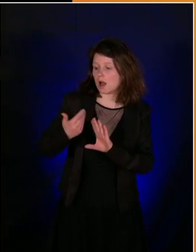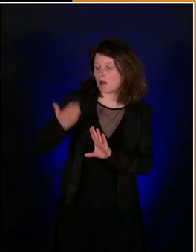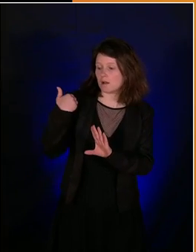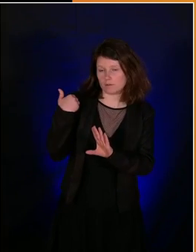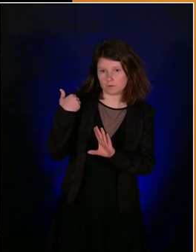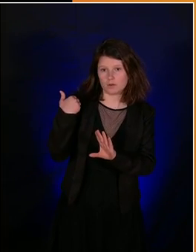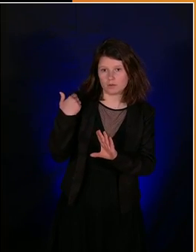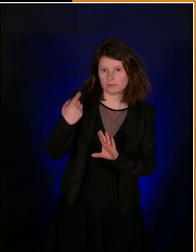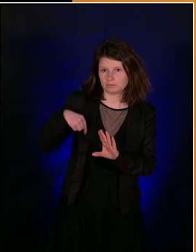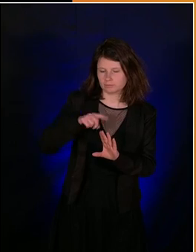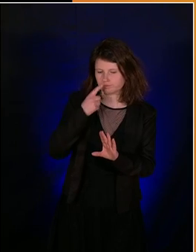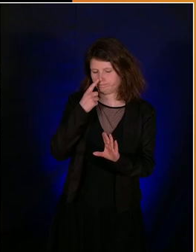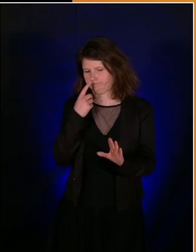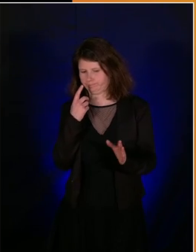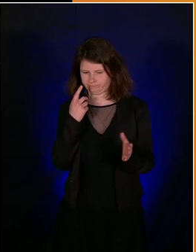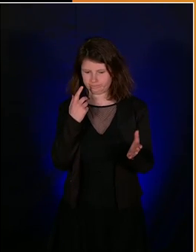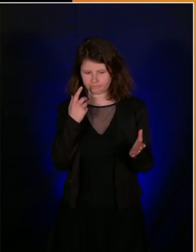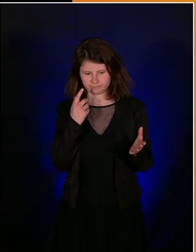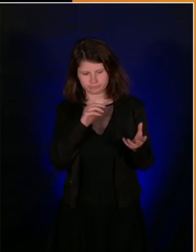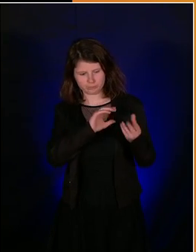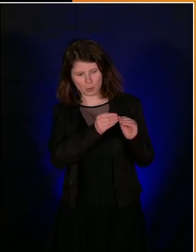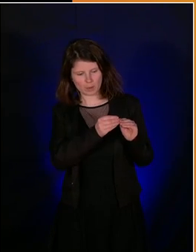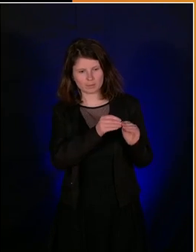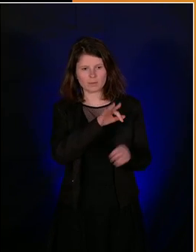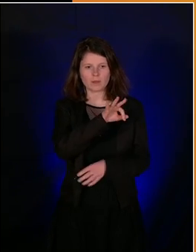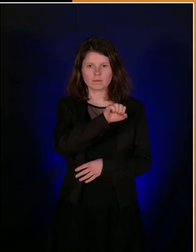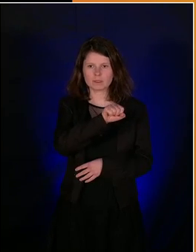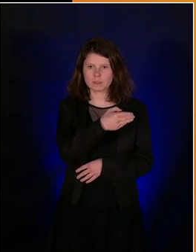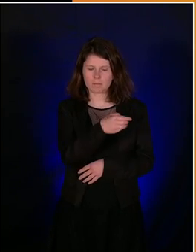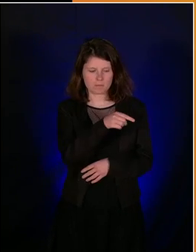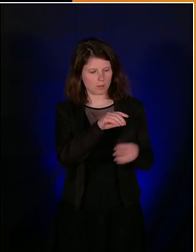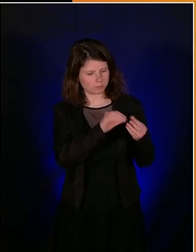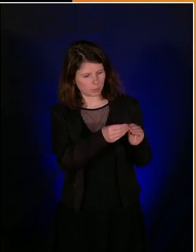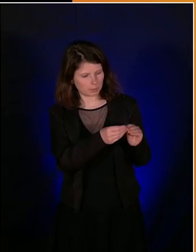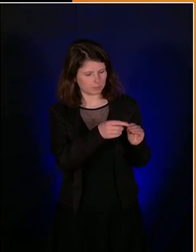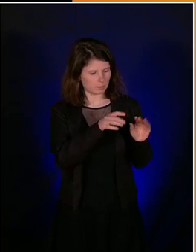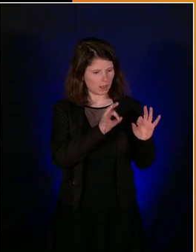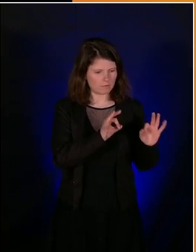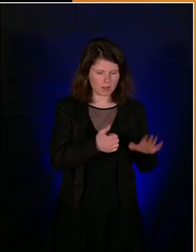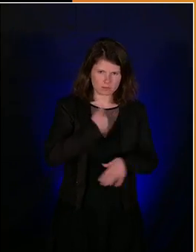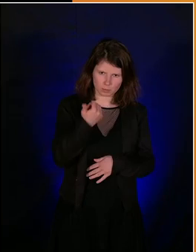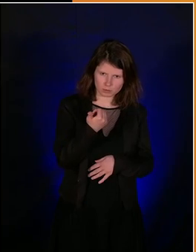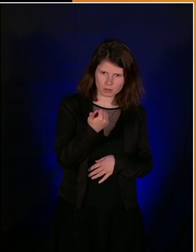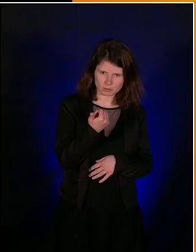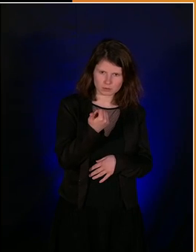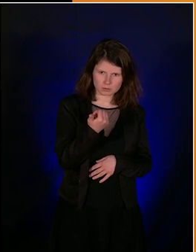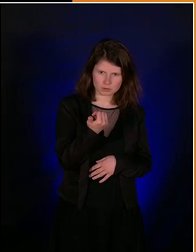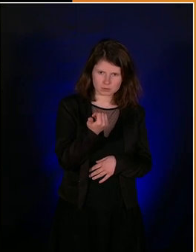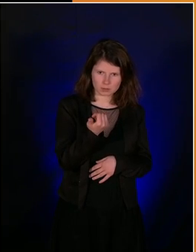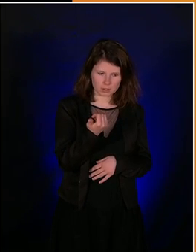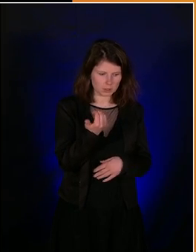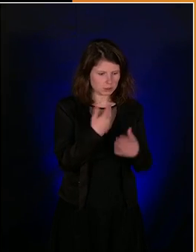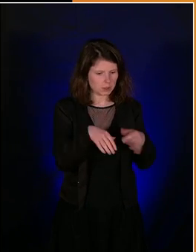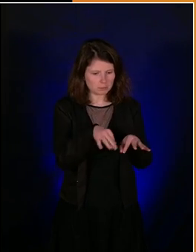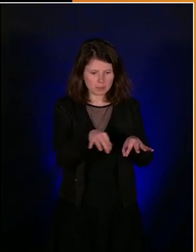dysfonctionnement de la FSM en fait par rapport à des questions d'indépendance par rapport aux différents pays dans lesquels la